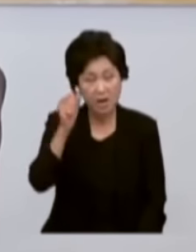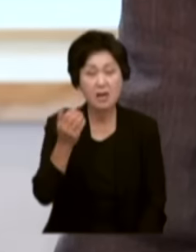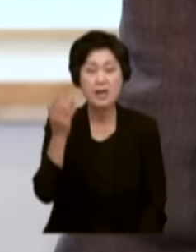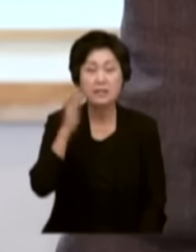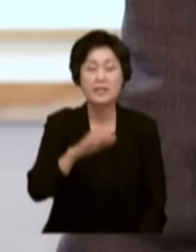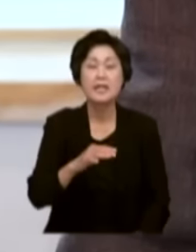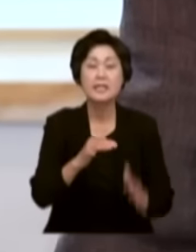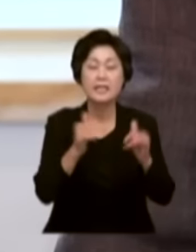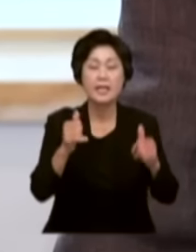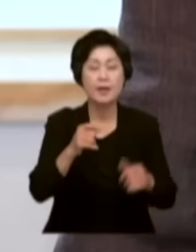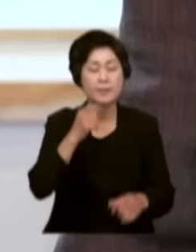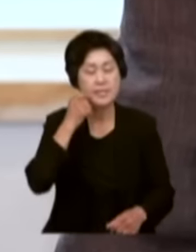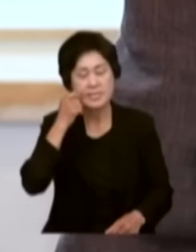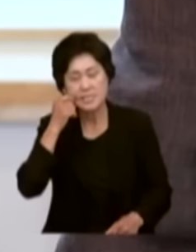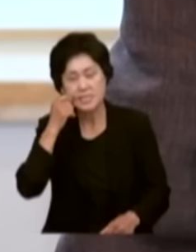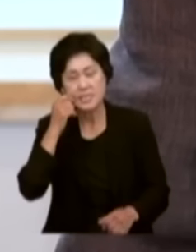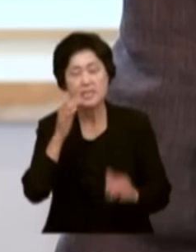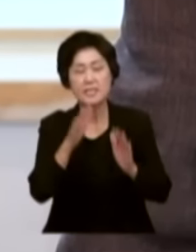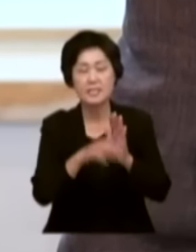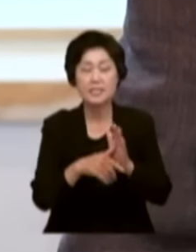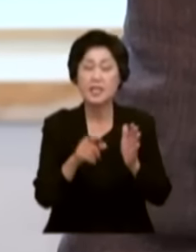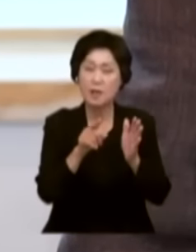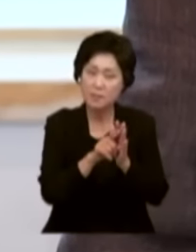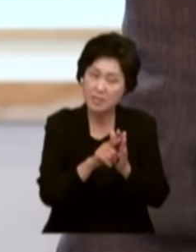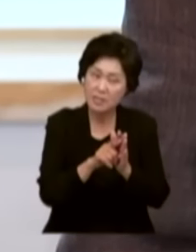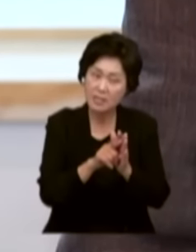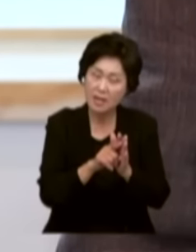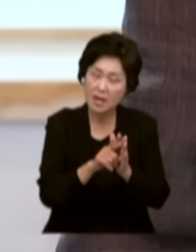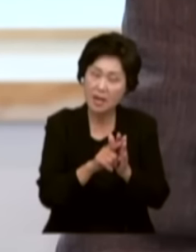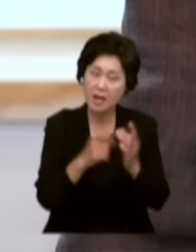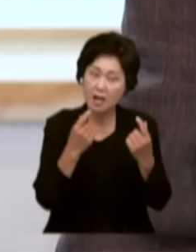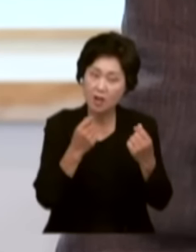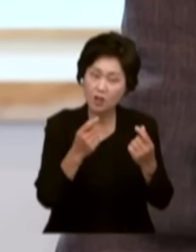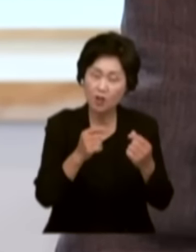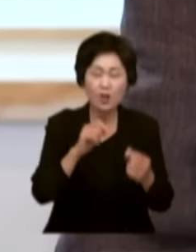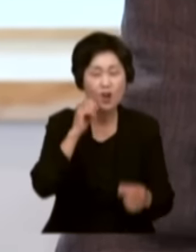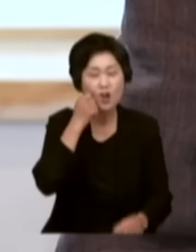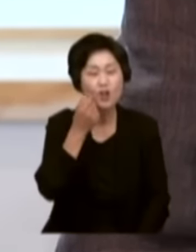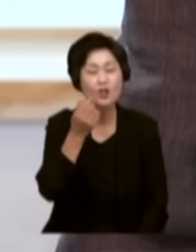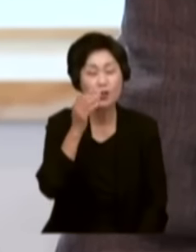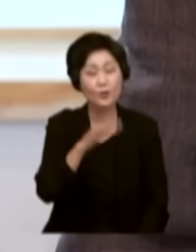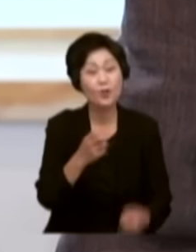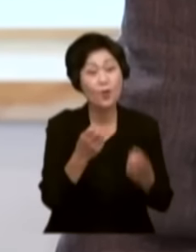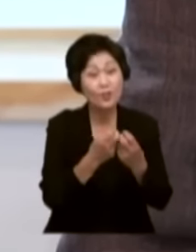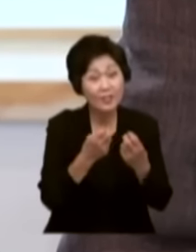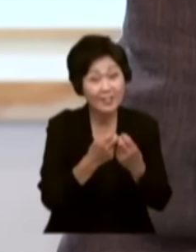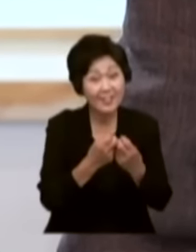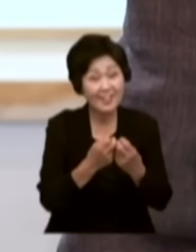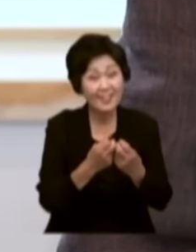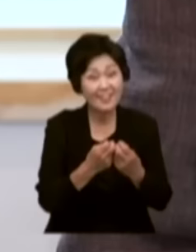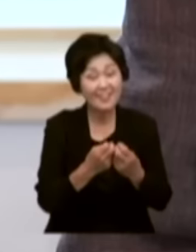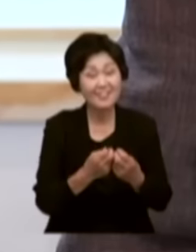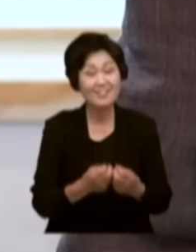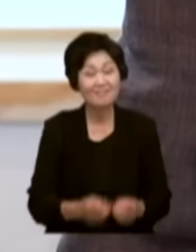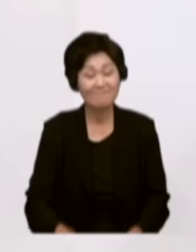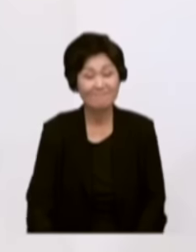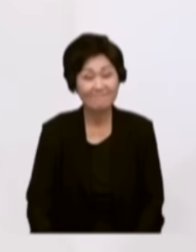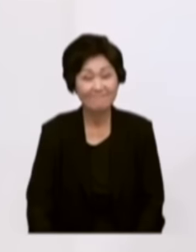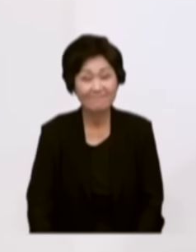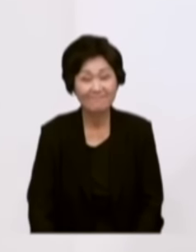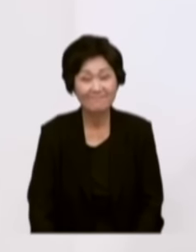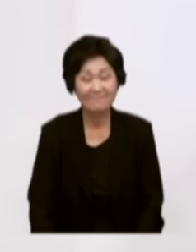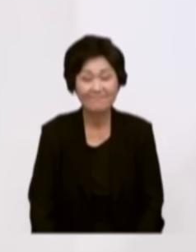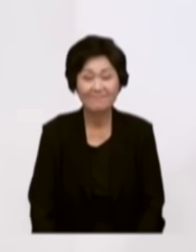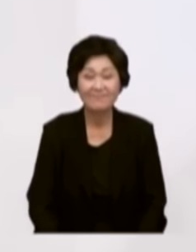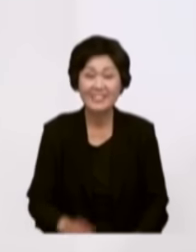어렵지. 정말 그때 어떻게 믿음을 뭐 안 지키셨으면 안 지켰다 솔직히 얘기를 하시고